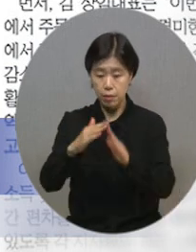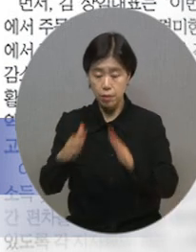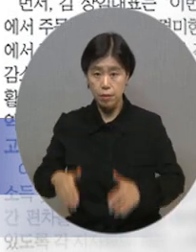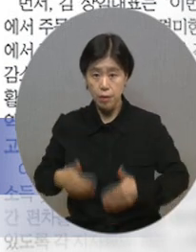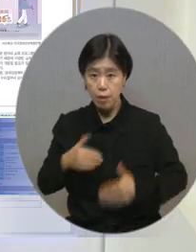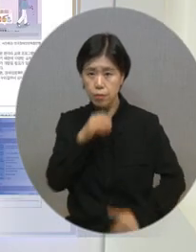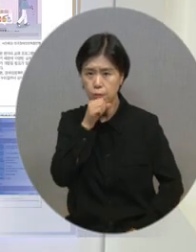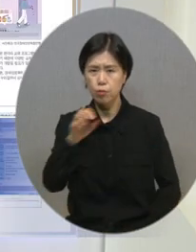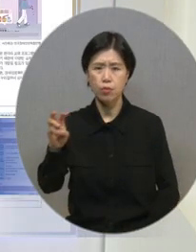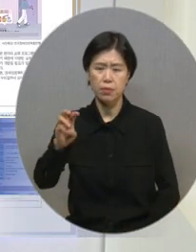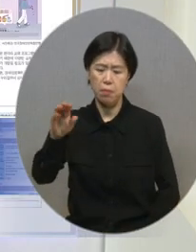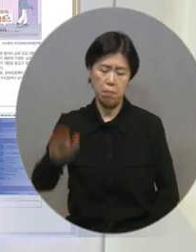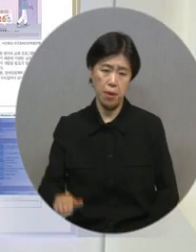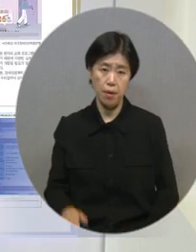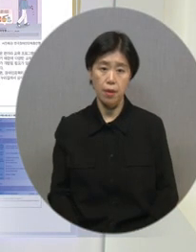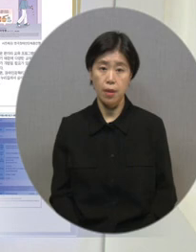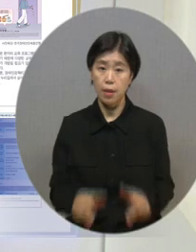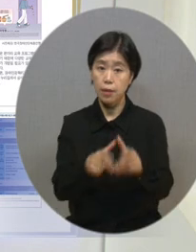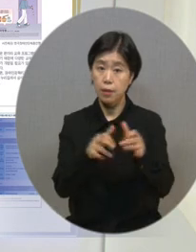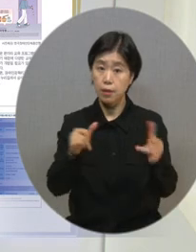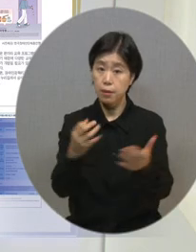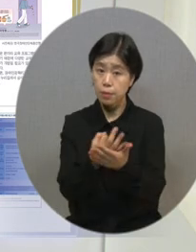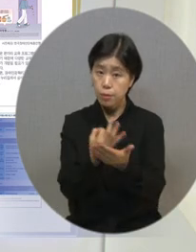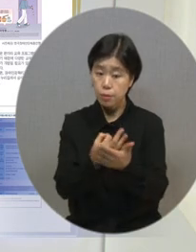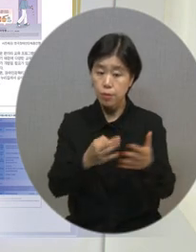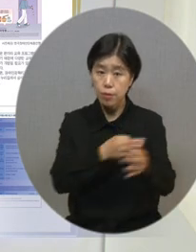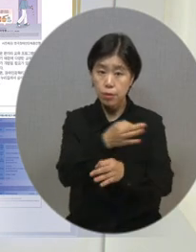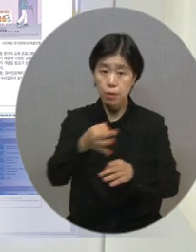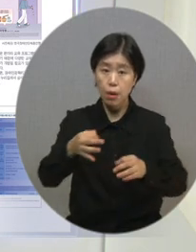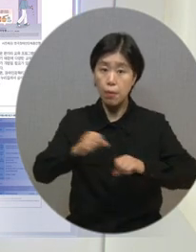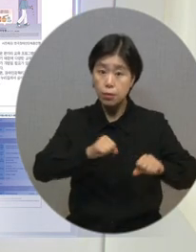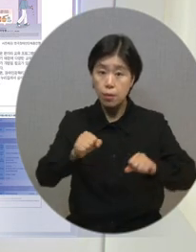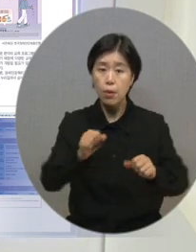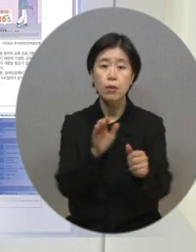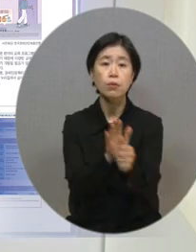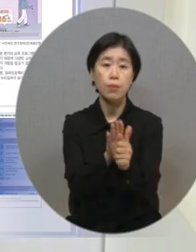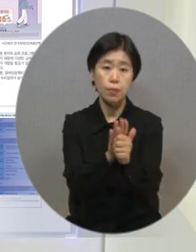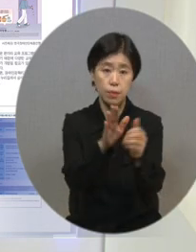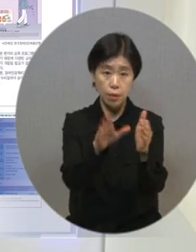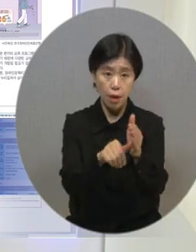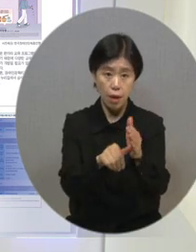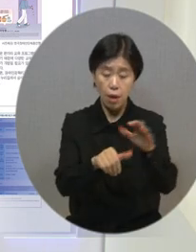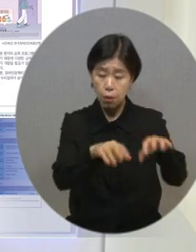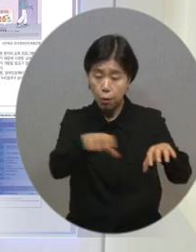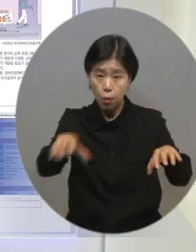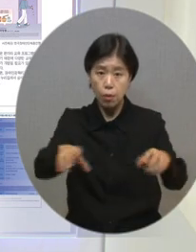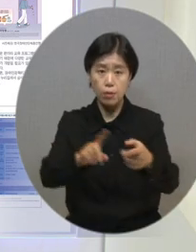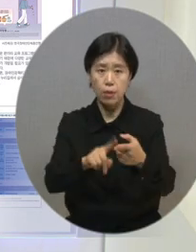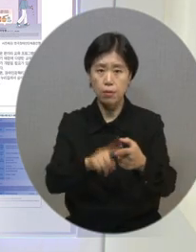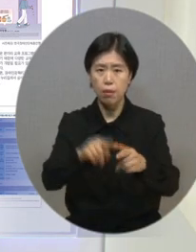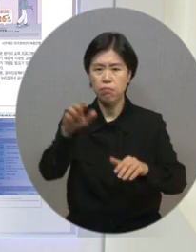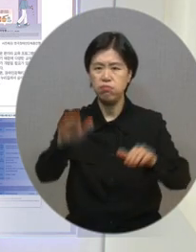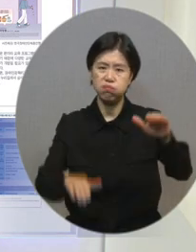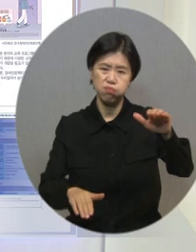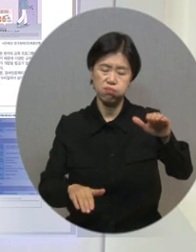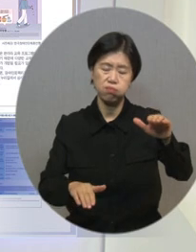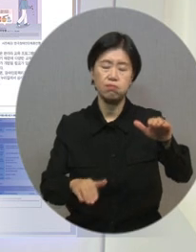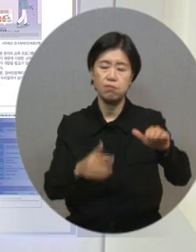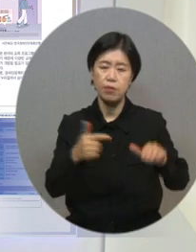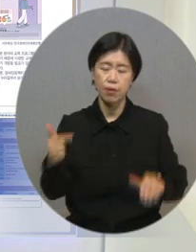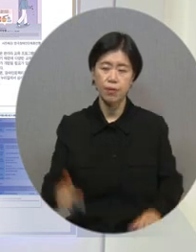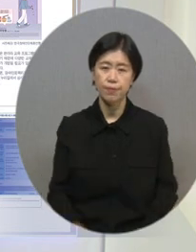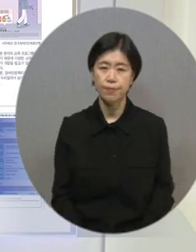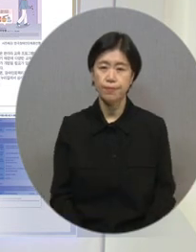낮았습니다 즉이 장애인 소득 경제 활동 지원 영역에서 지역간 격차가 매우 크게 나타나고